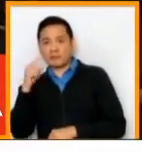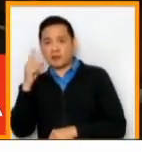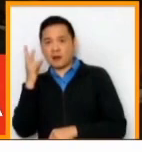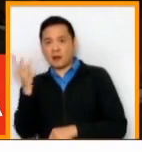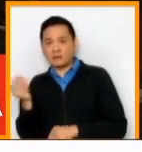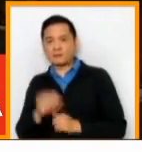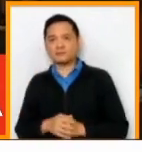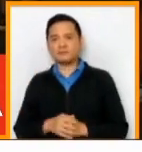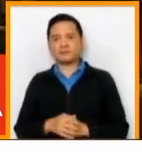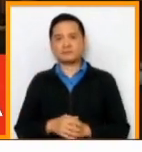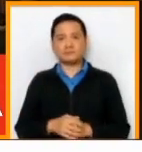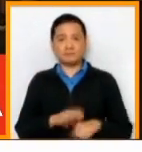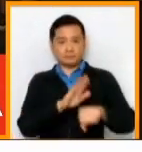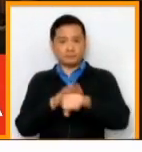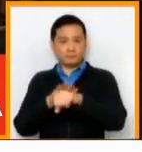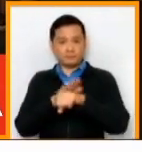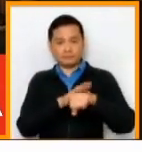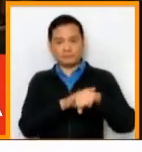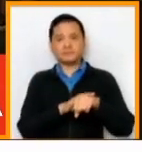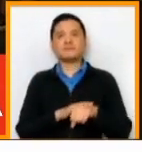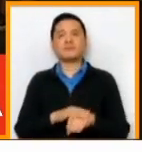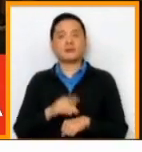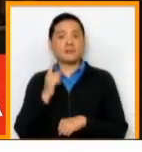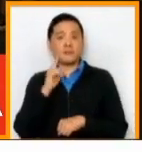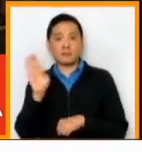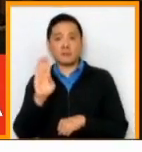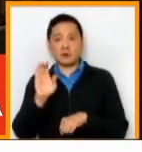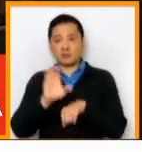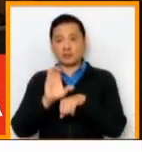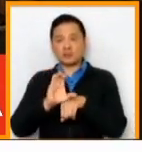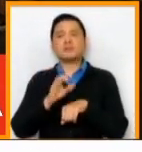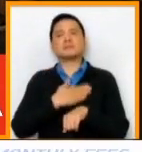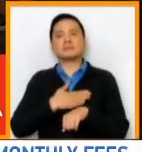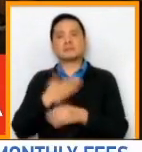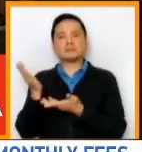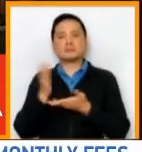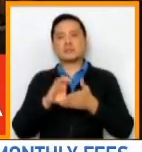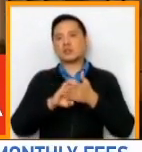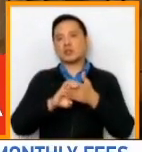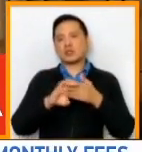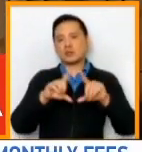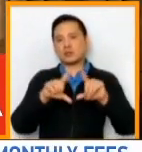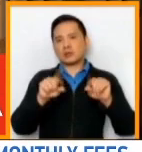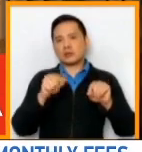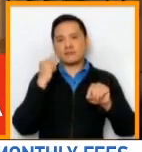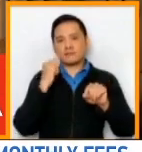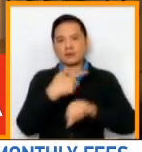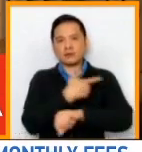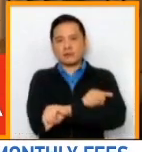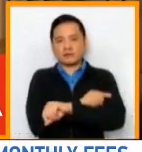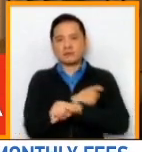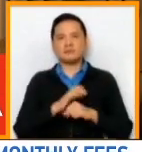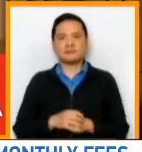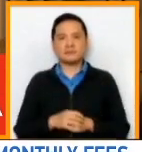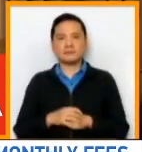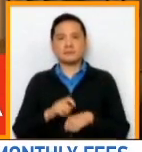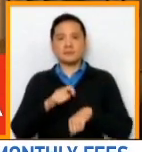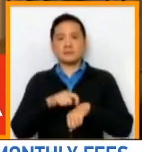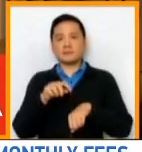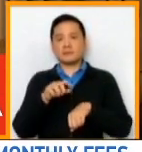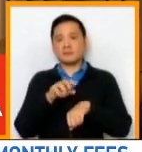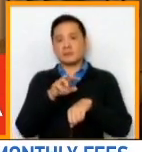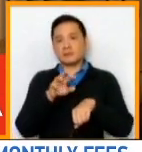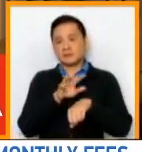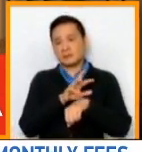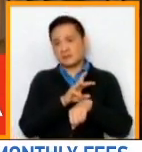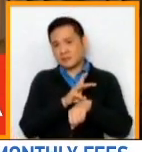Baclaran Church, dalhin ang inyong mga vaccination card kapag nagpunta rito. Alas 5 ng umaga yung unang misa at patuloy na